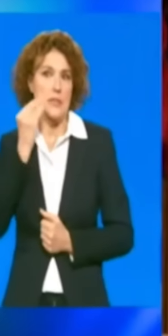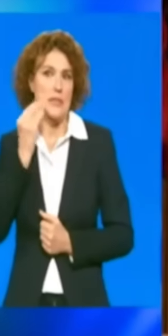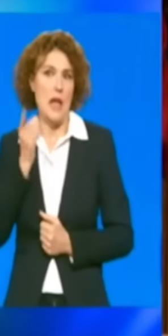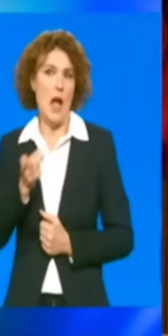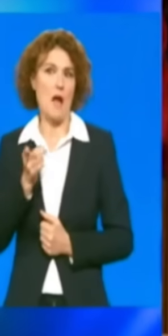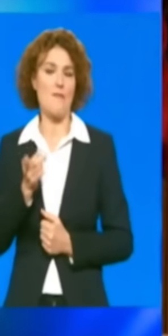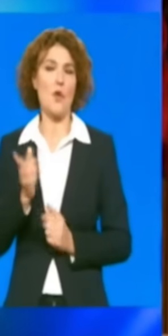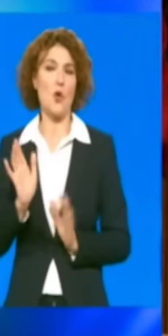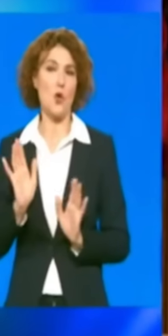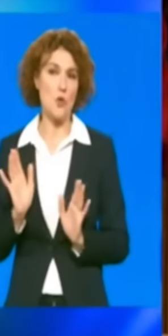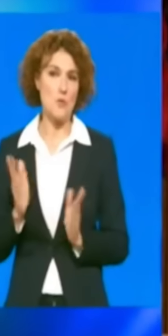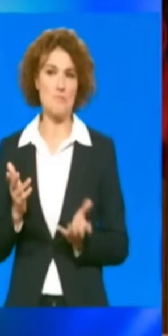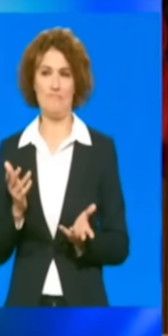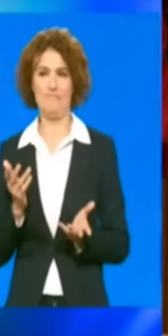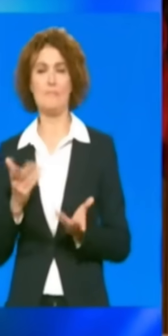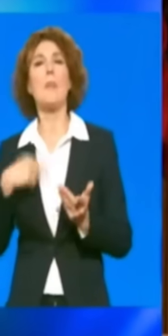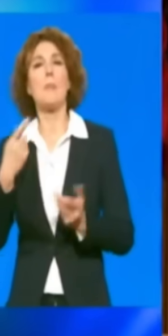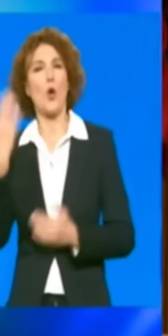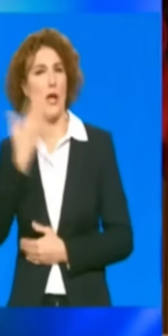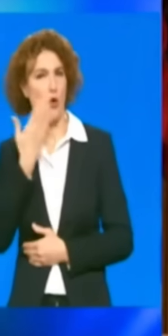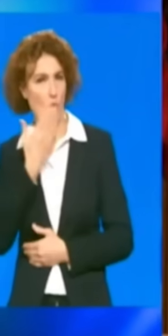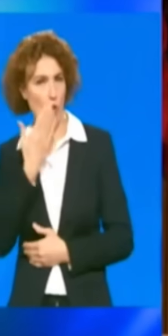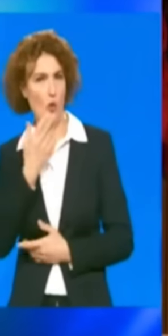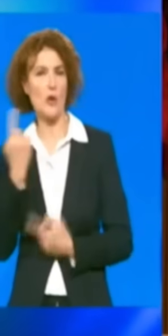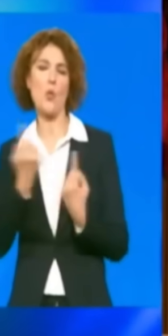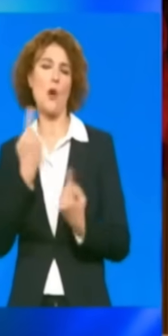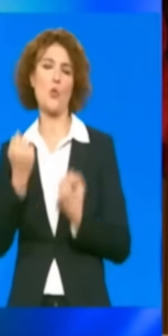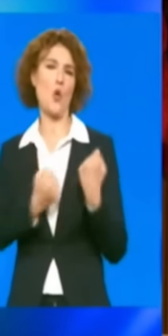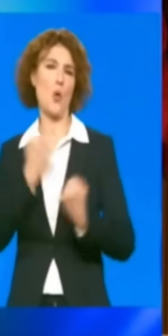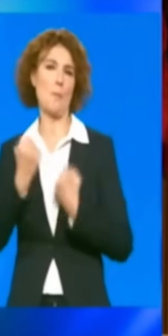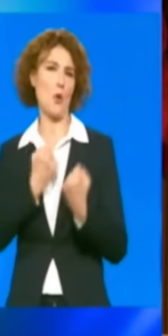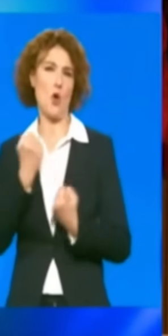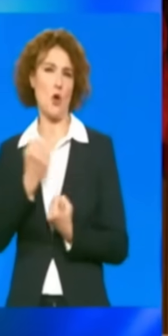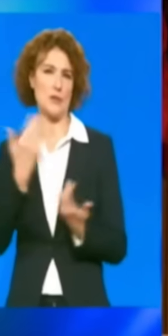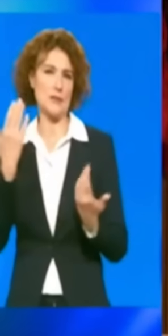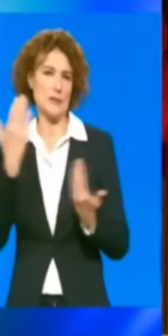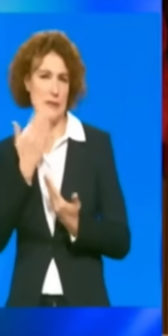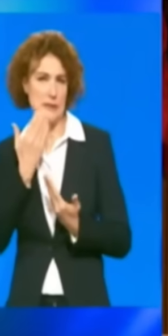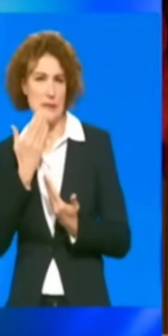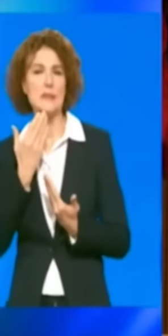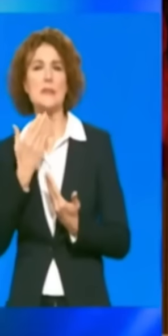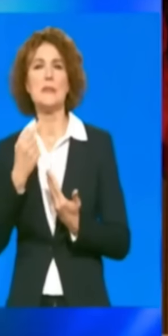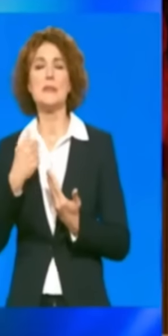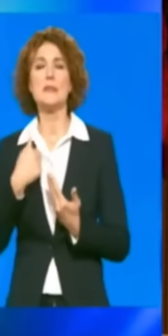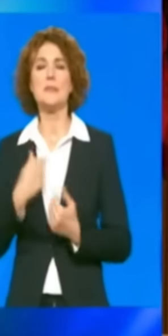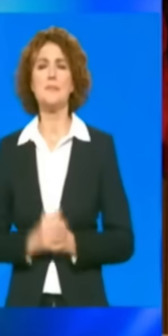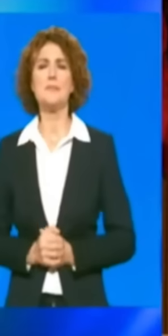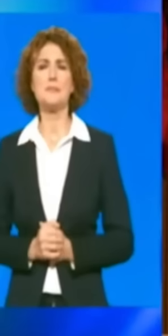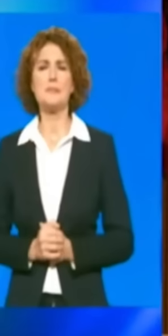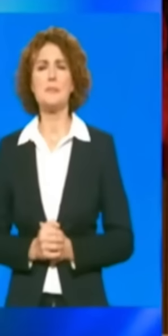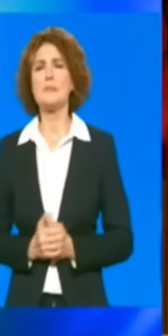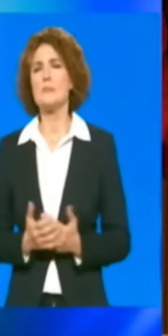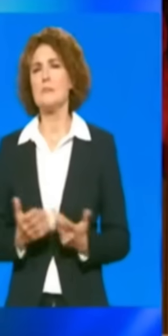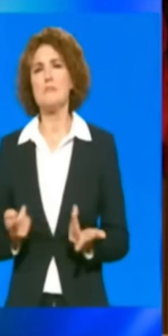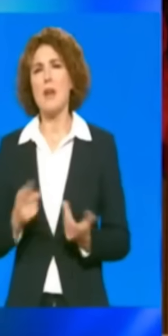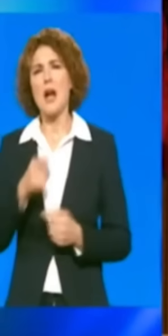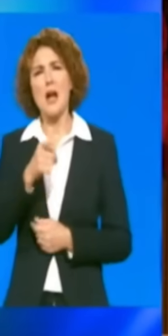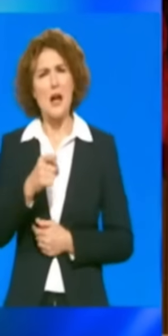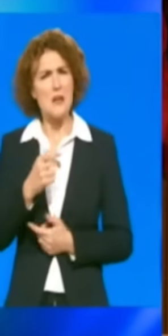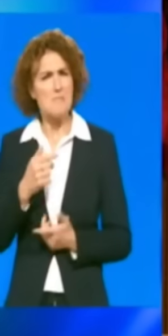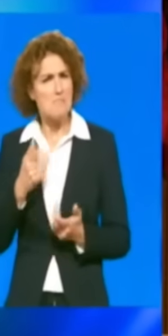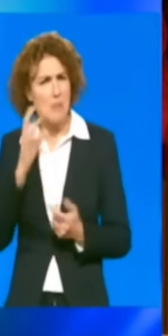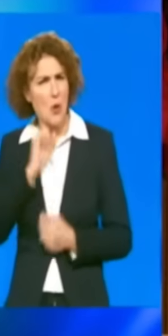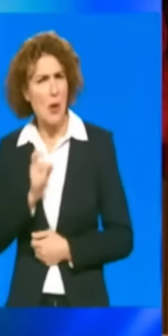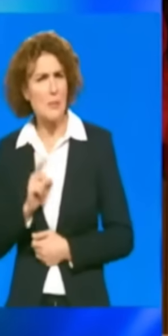ehm qualcuno che fa degli errori qualcuno che fa delle cose sbagliate continua a non seguirvi diciamo su questo tema della classe dirigente di Fratelli